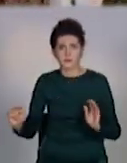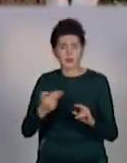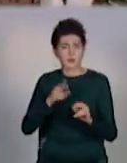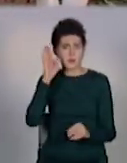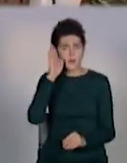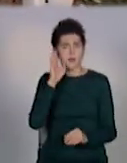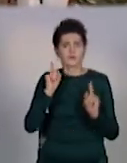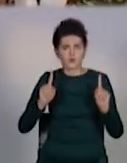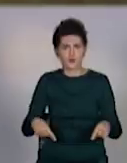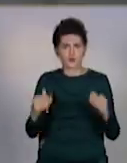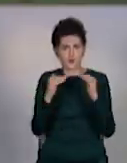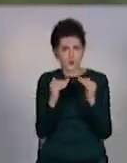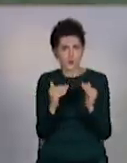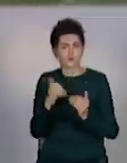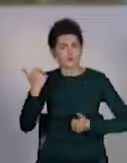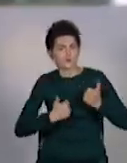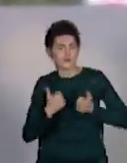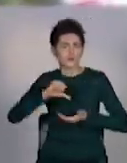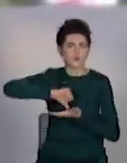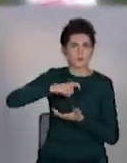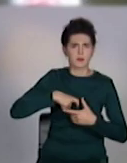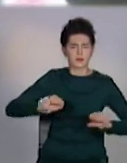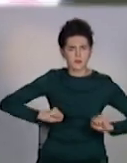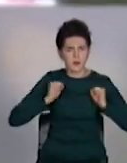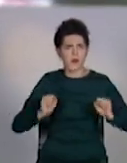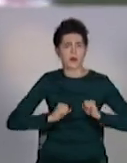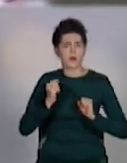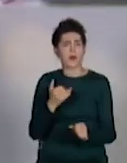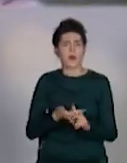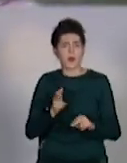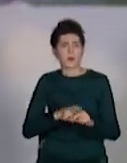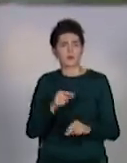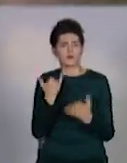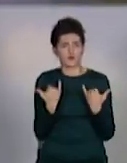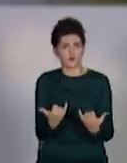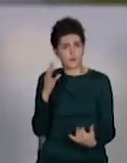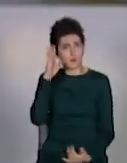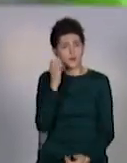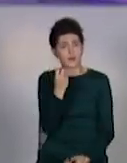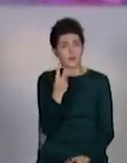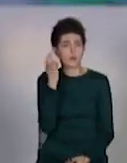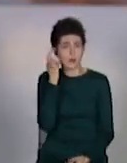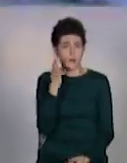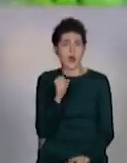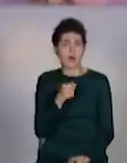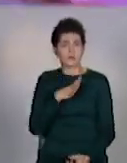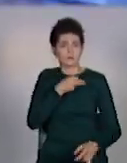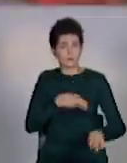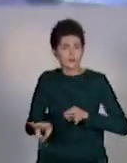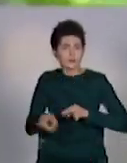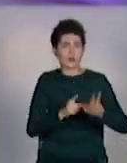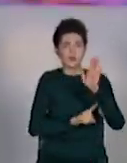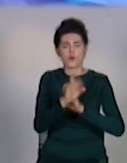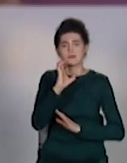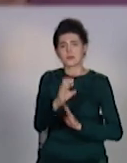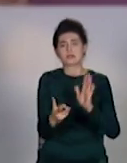не припиняє тренуватися. Зараз йому 12, а став на лід у 7 років. Я хочу стати чемпіоном міри по фігурному